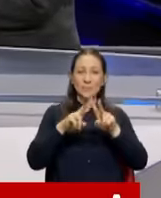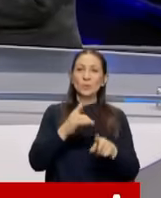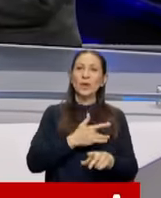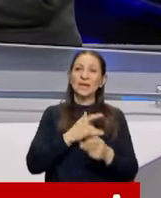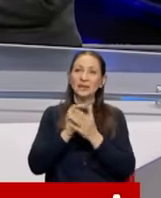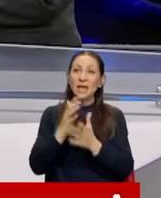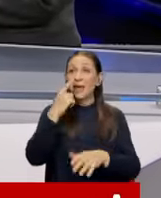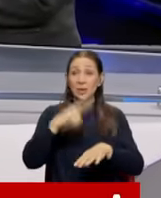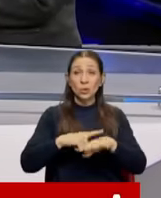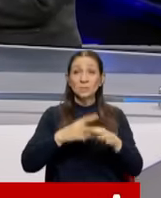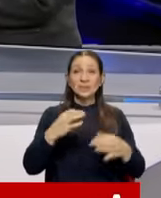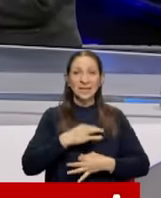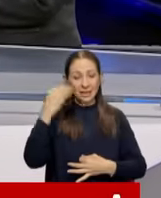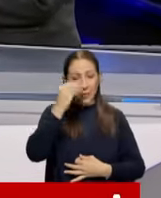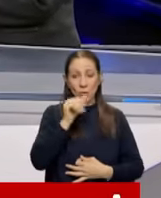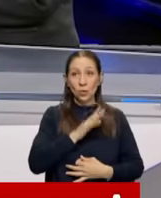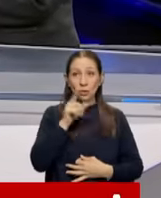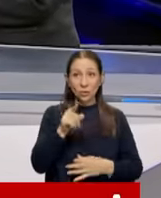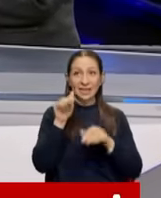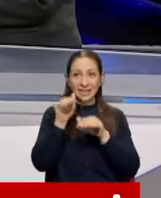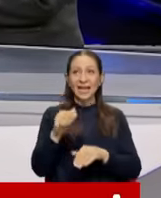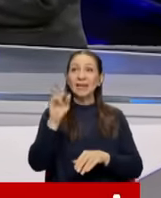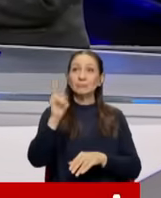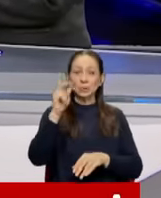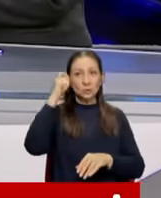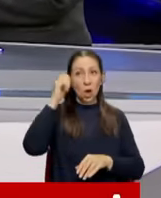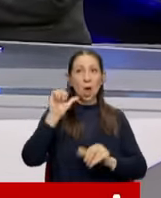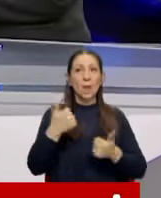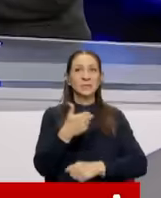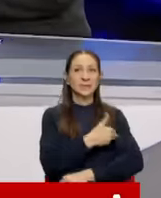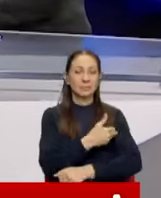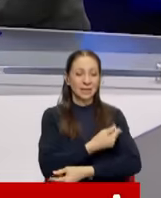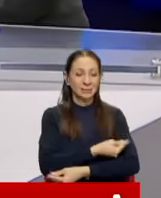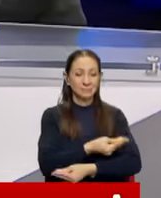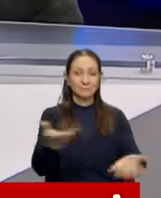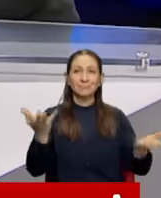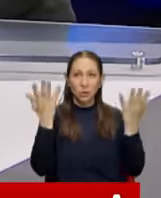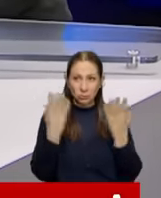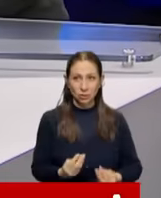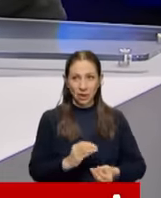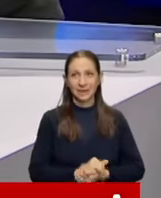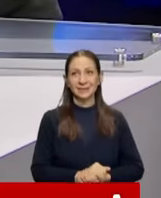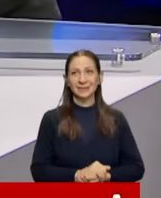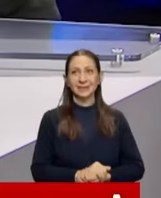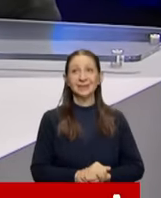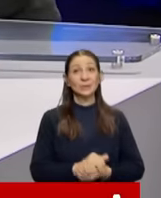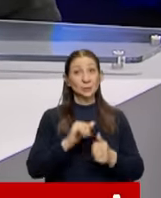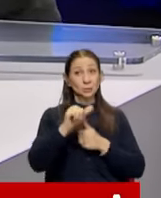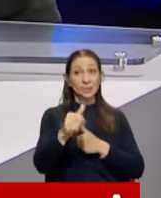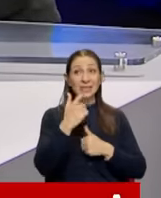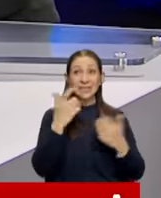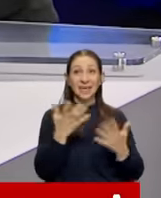kutluyorum inanıyorum ki Sayın Ekrem imamoğlu'nun da desteğiyle kendisi Üsküdar'da çok önemli hizmetlere imza atacak ve uzun